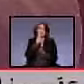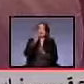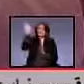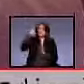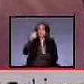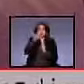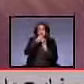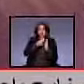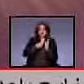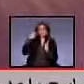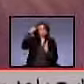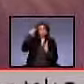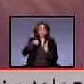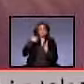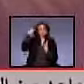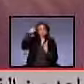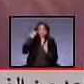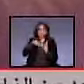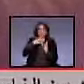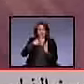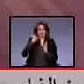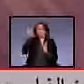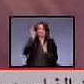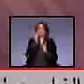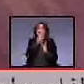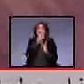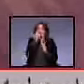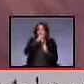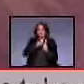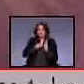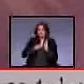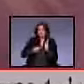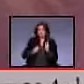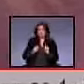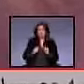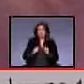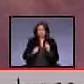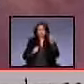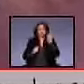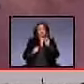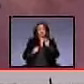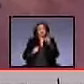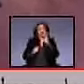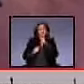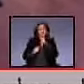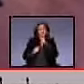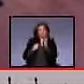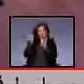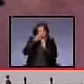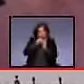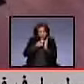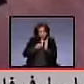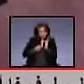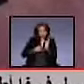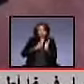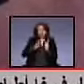لهم الافلام على المقاس وعلى المزاج. فانت بترجع لقواعد واصول السينما انك انت بتجيب روايه ادبيه